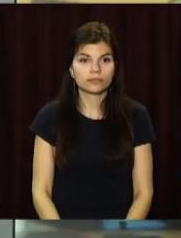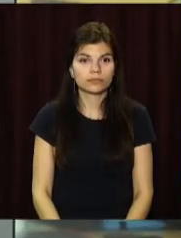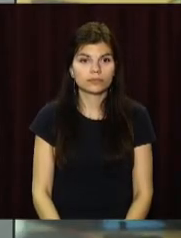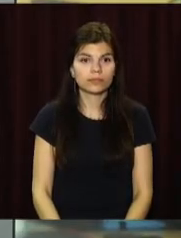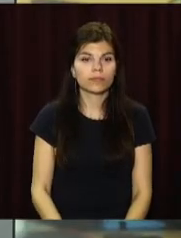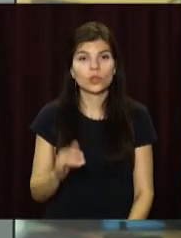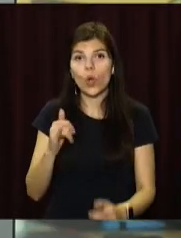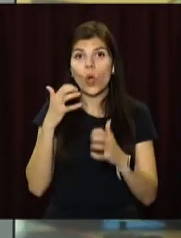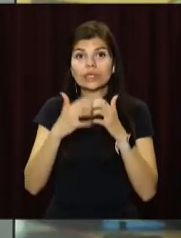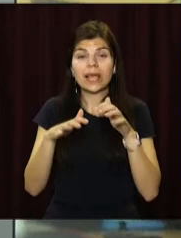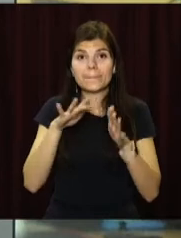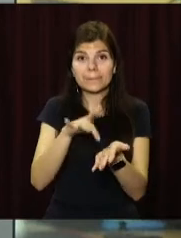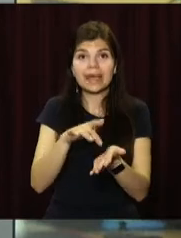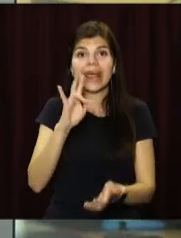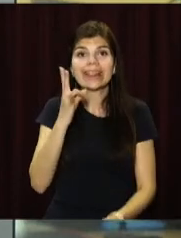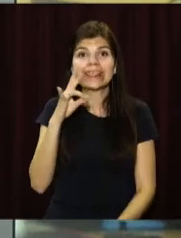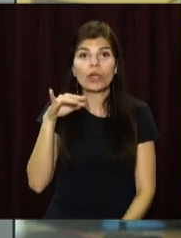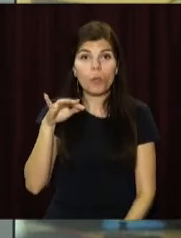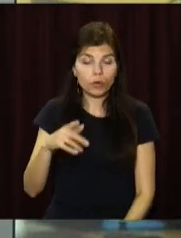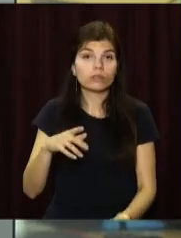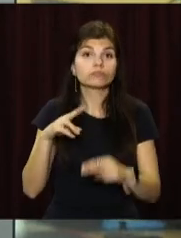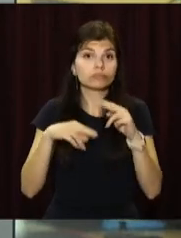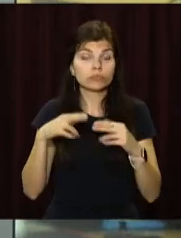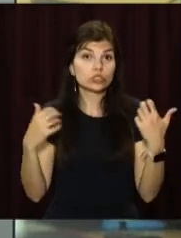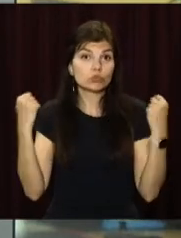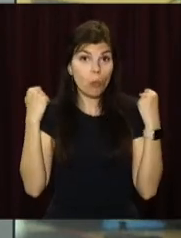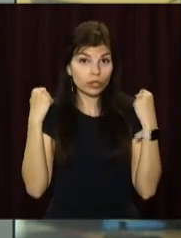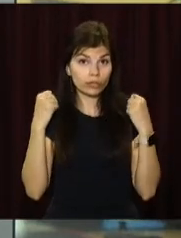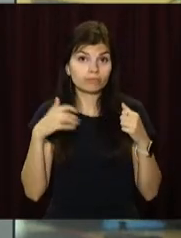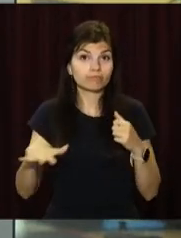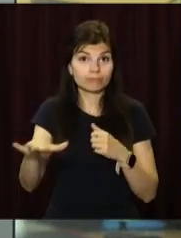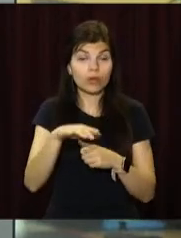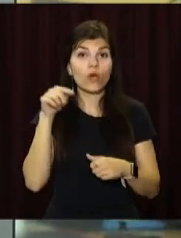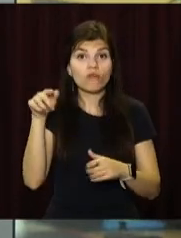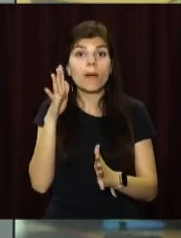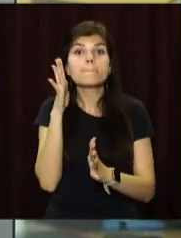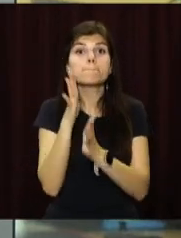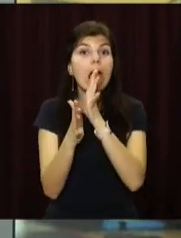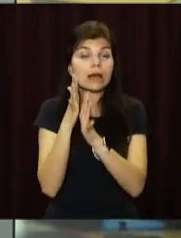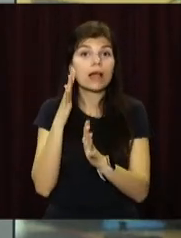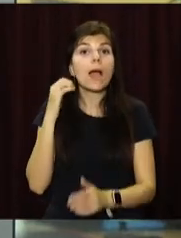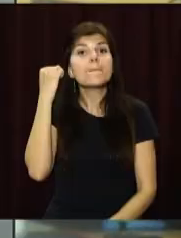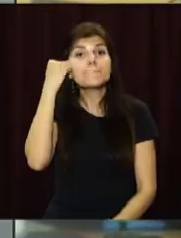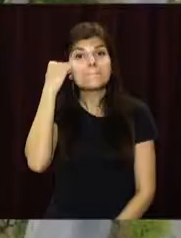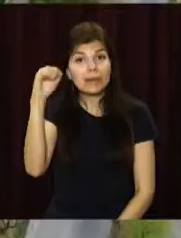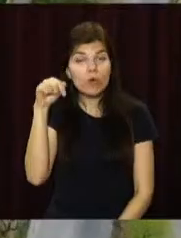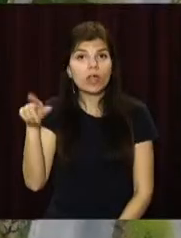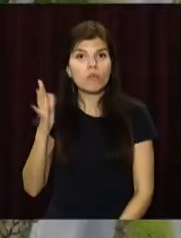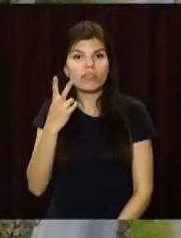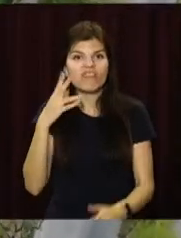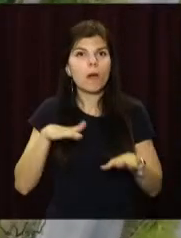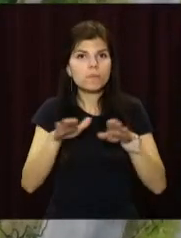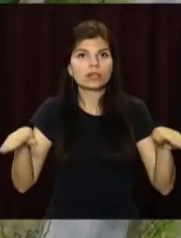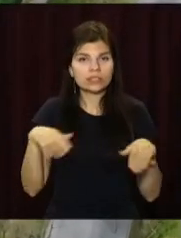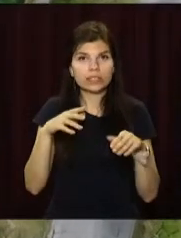У середмісті Нікополя будують сучасний спортивно-оздоровчий комплекс. Він у парку Перемоги. Там буде два басейни –